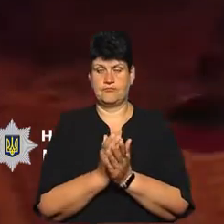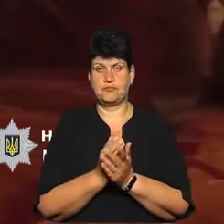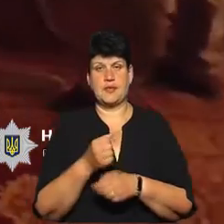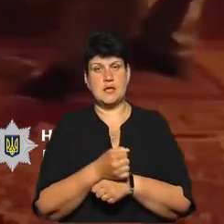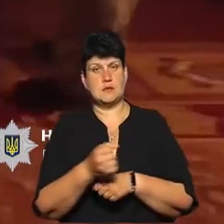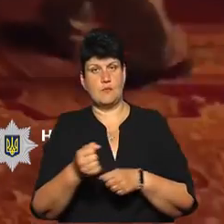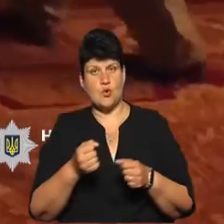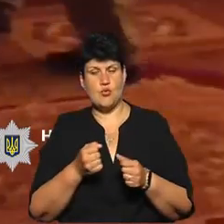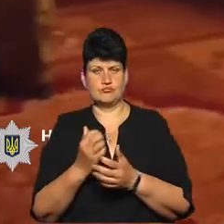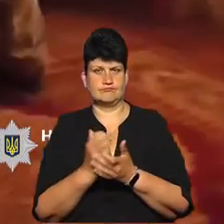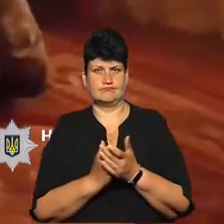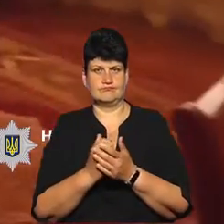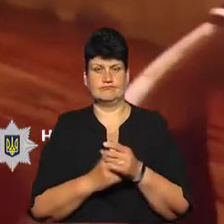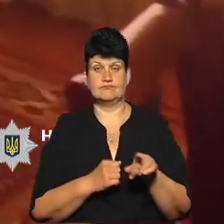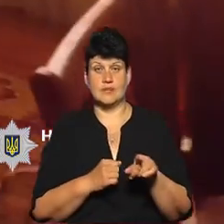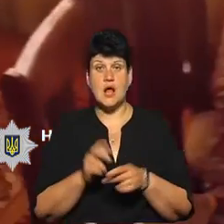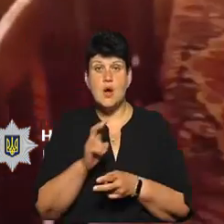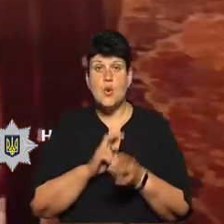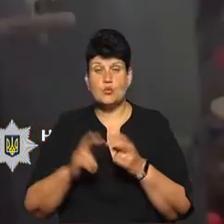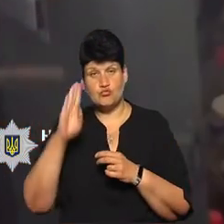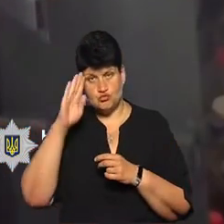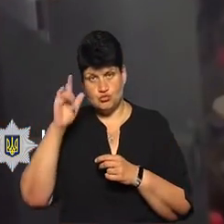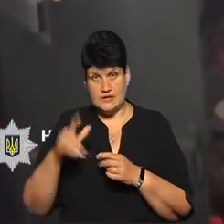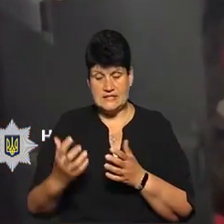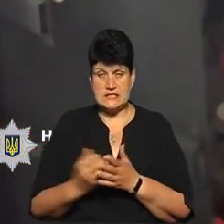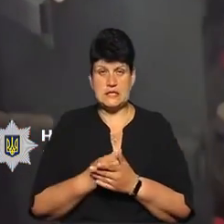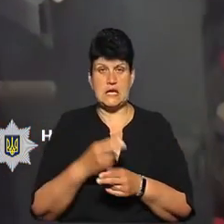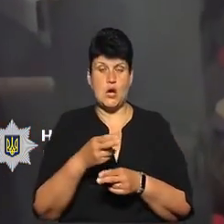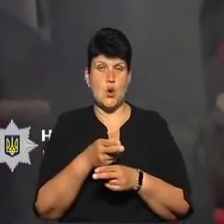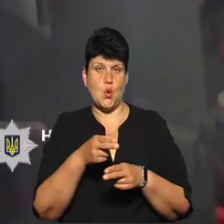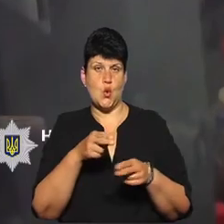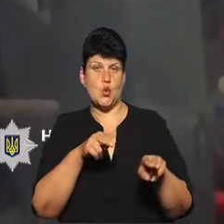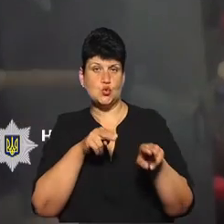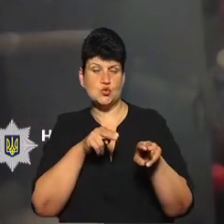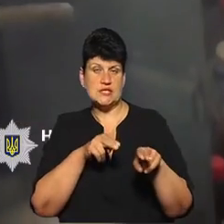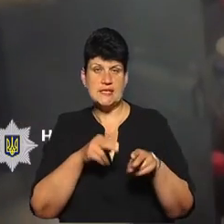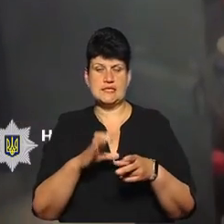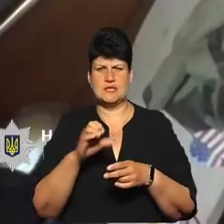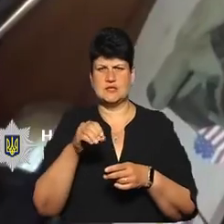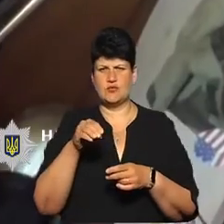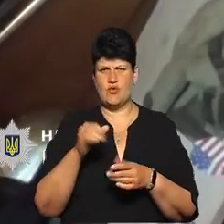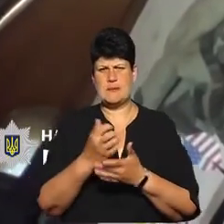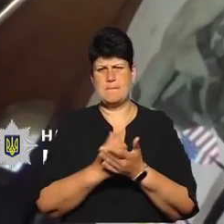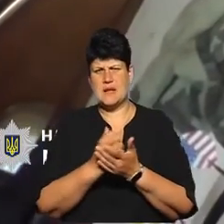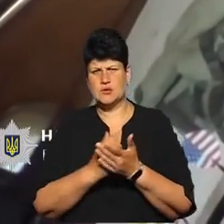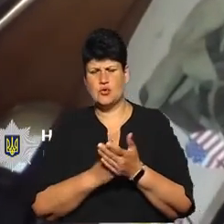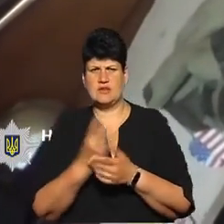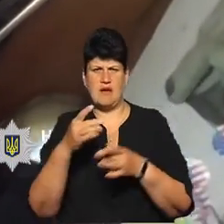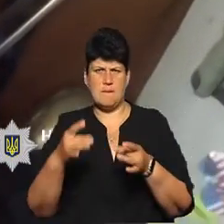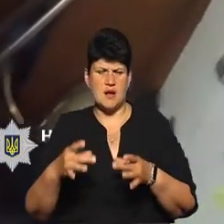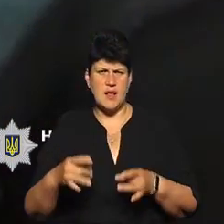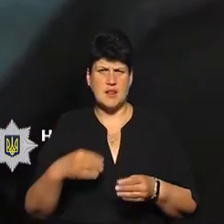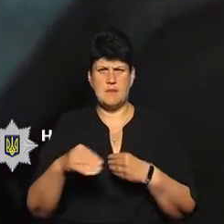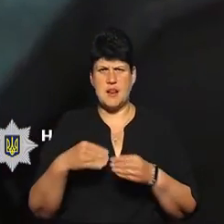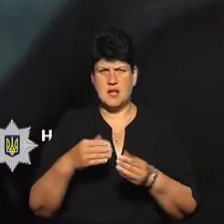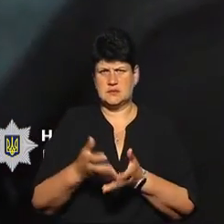та боєприпаси. Під час обшуку в чоловіка знайшли рушницю без маркування, ствол, затвори, різні патрони, два пакети та дві пластикових